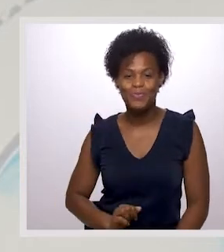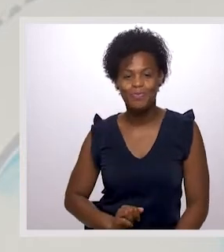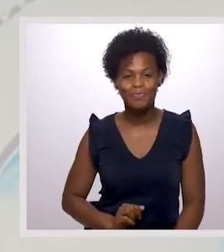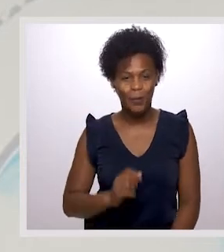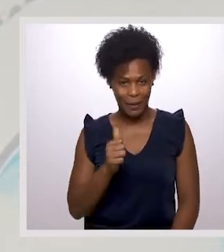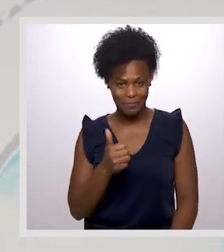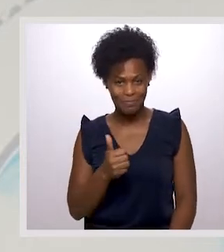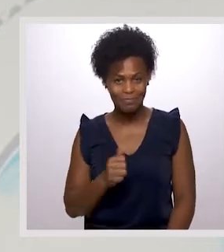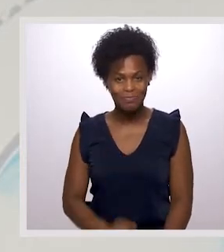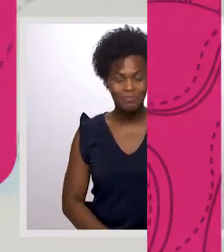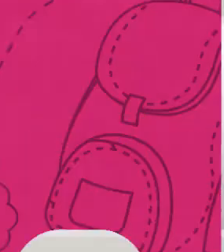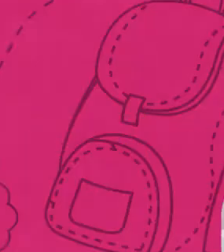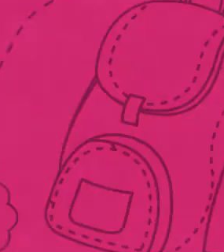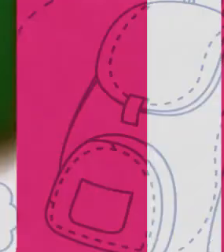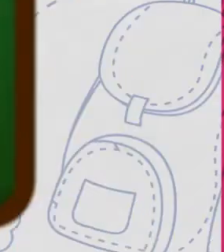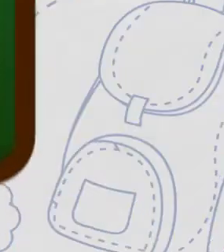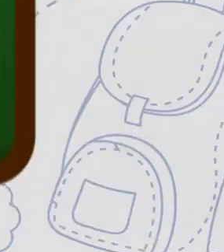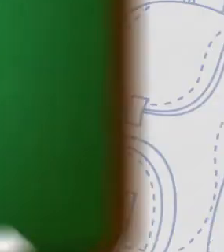D'accord ?